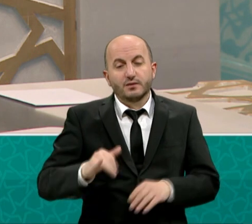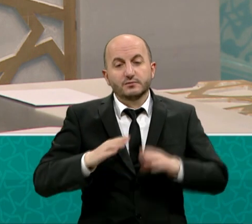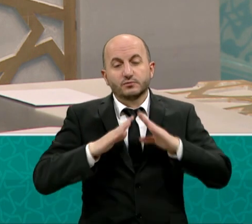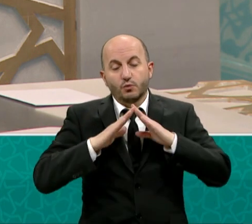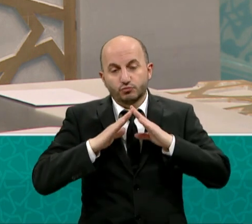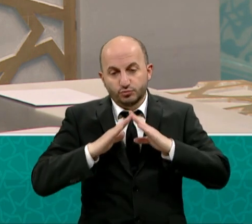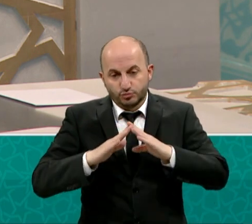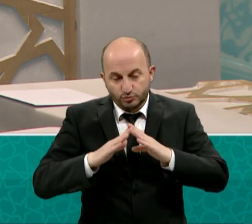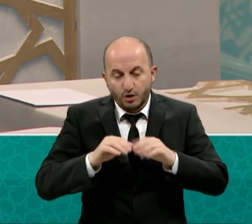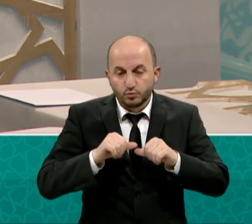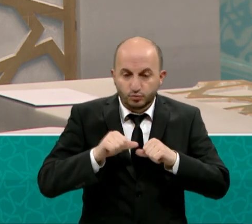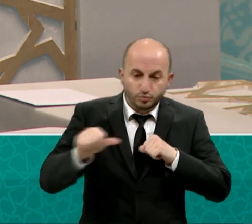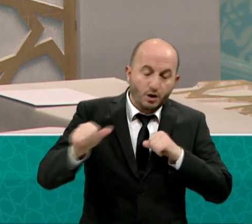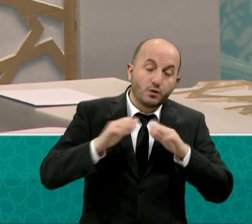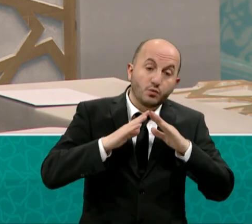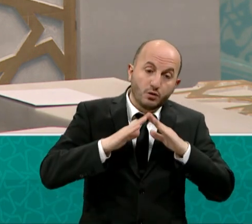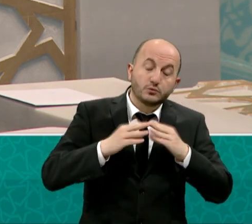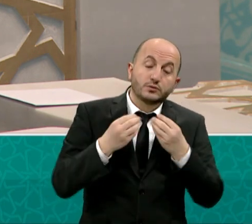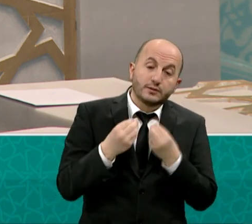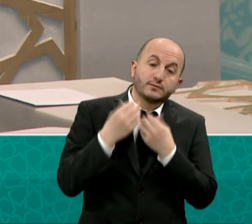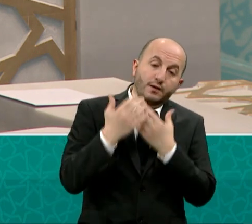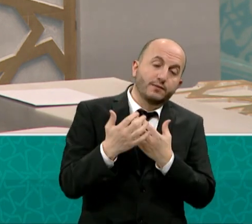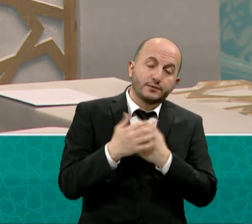komşunuza, uzak komşunuza iyi davranın.